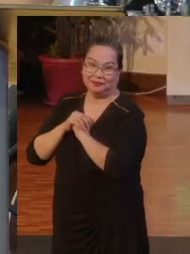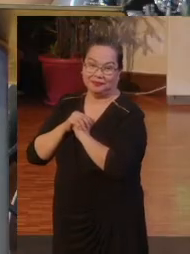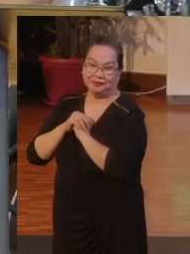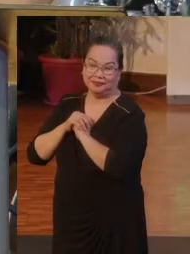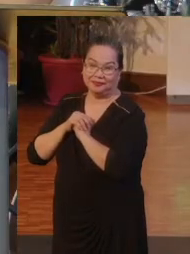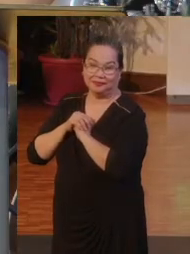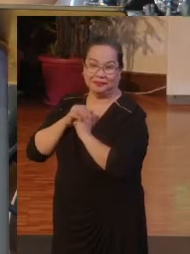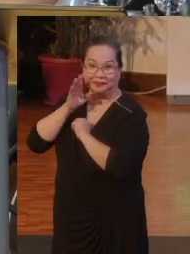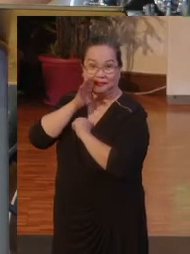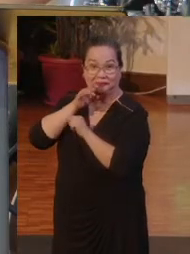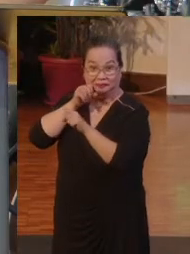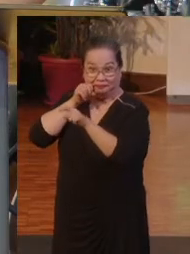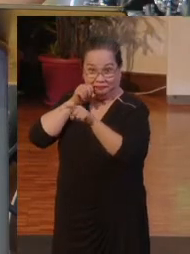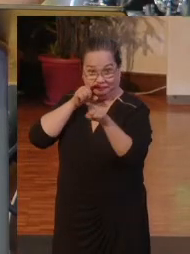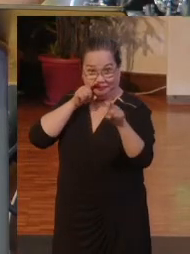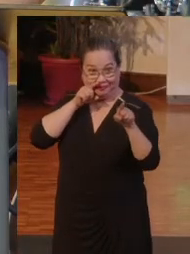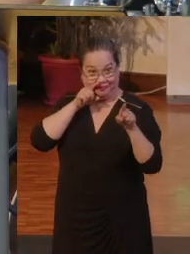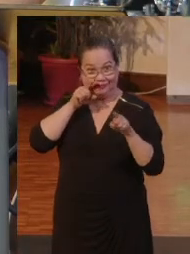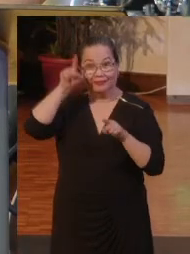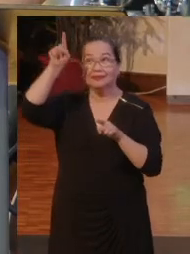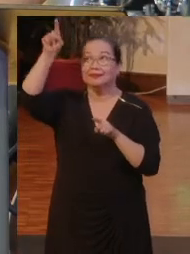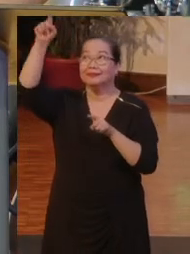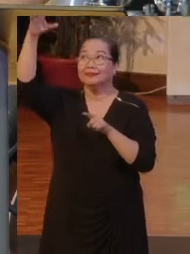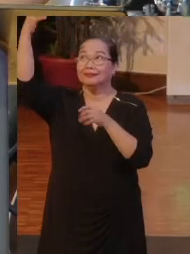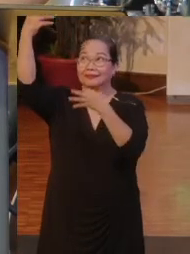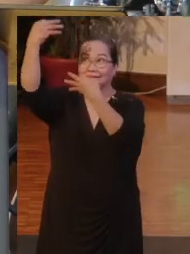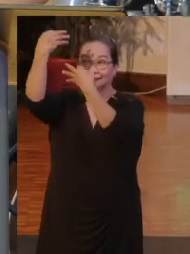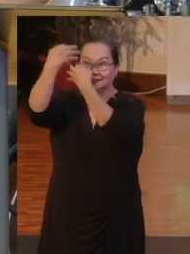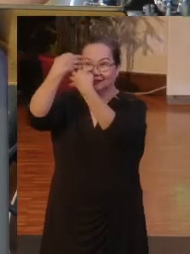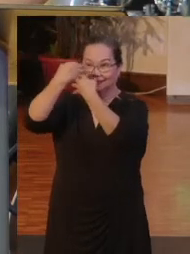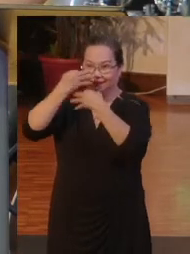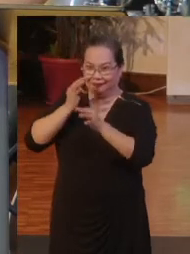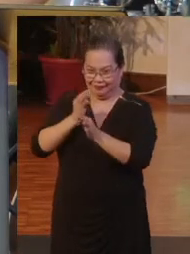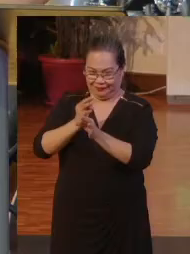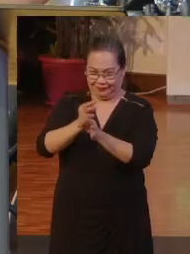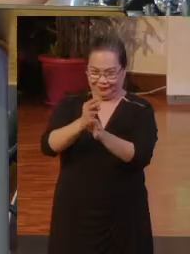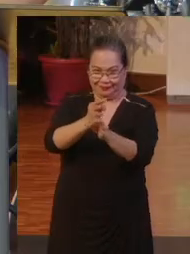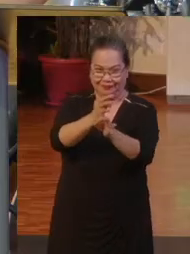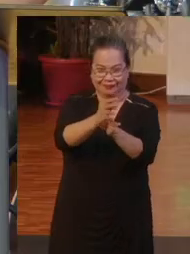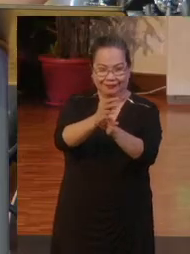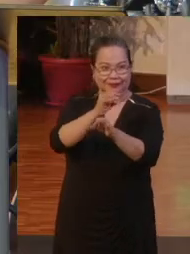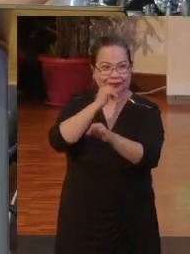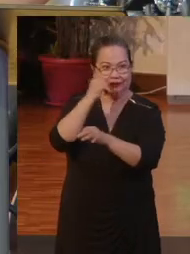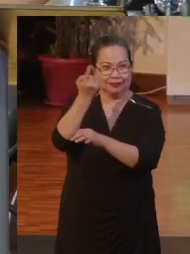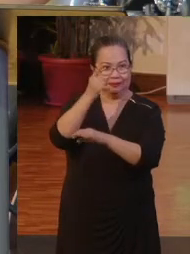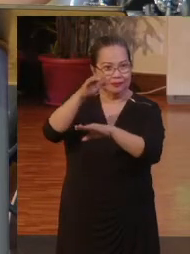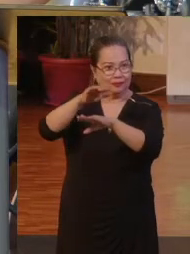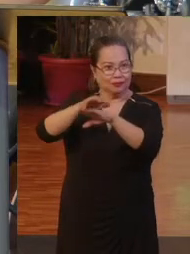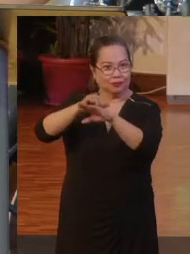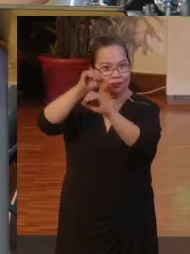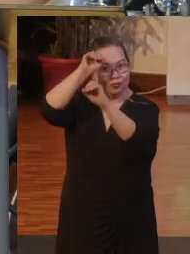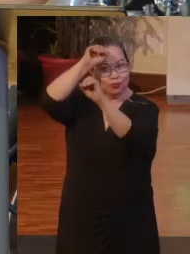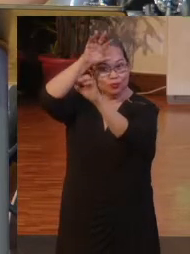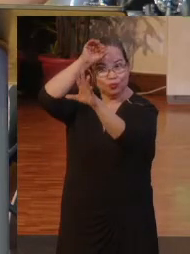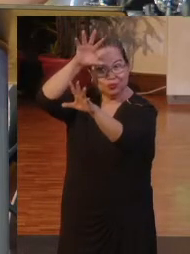Mga kapatid, naging tapat ang Diyos hindi lang sa pagtawag ng mga ninuno ng Israel, kundi